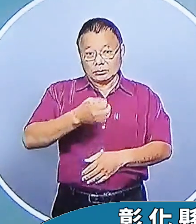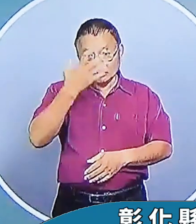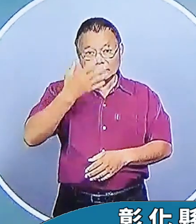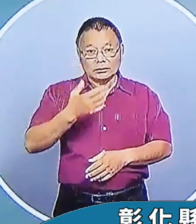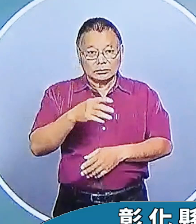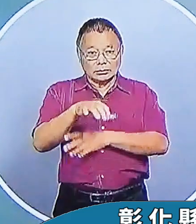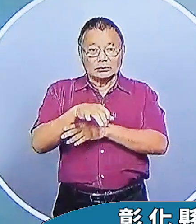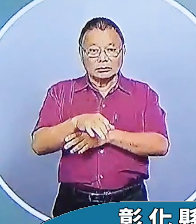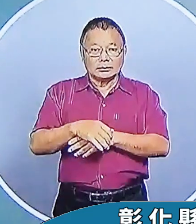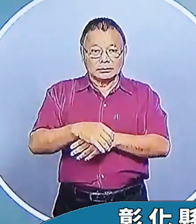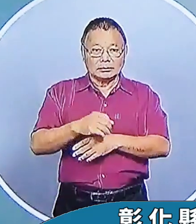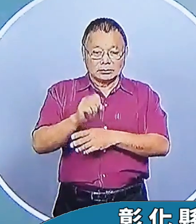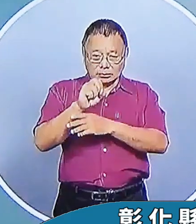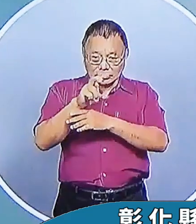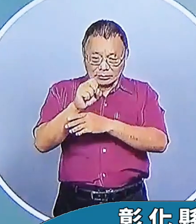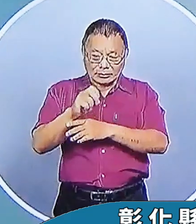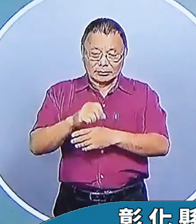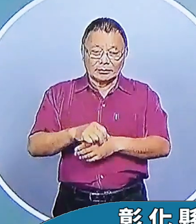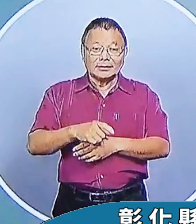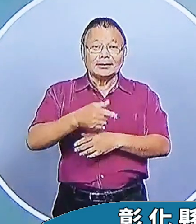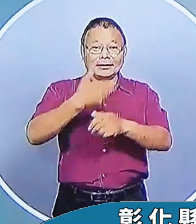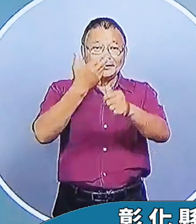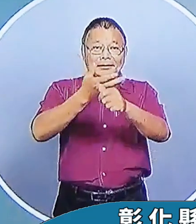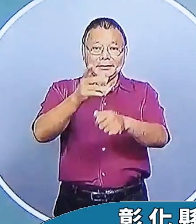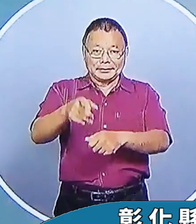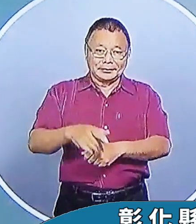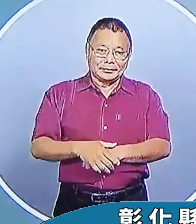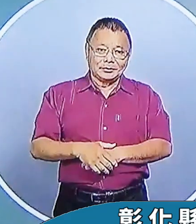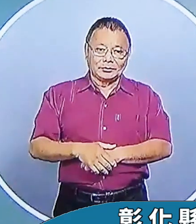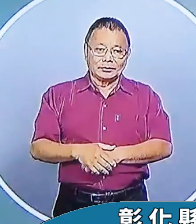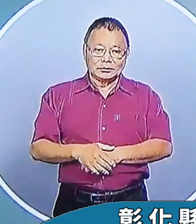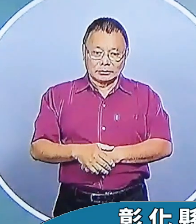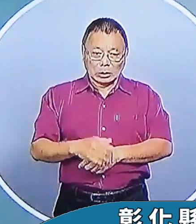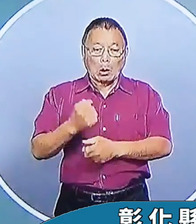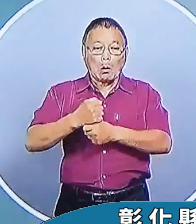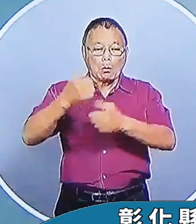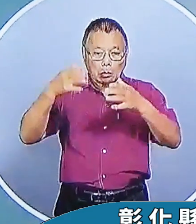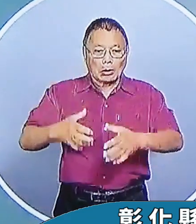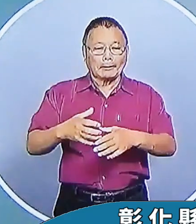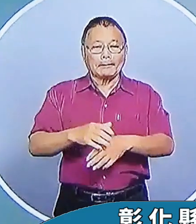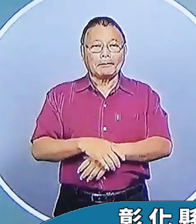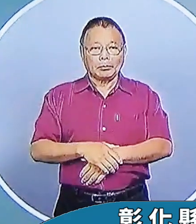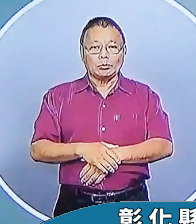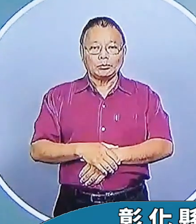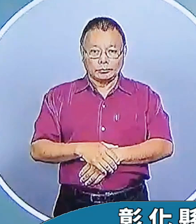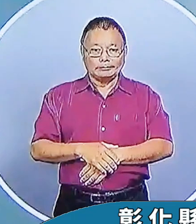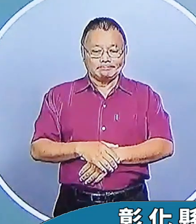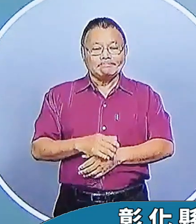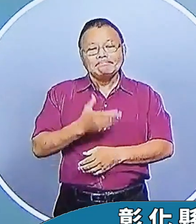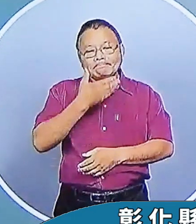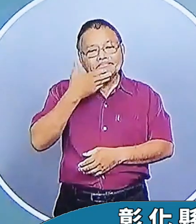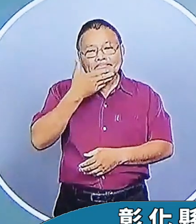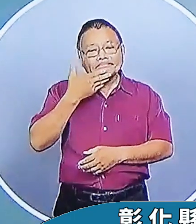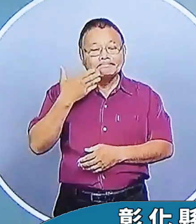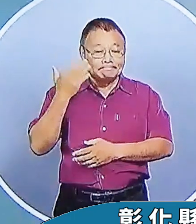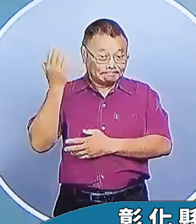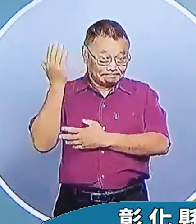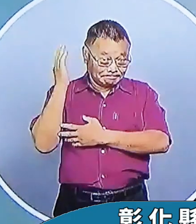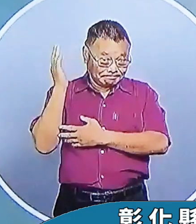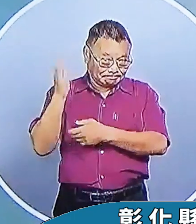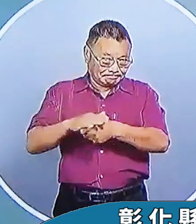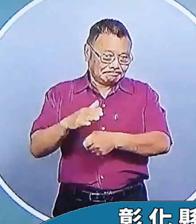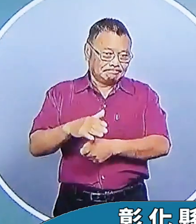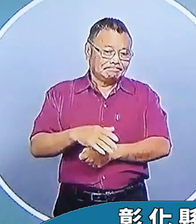农200，青创200，我咱的少年人吼被创业会当利息由管建部来拨